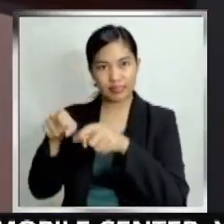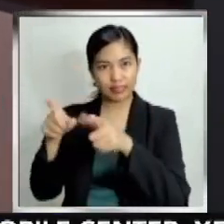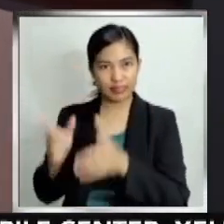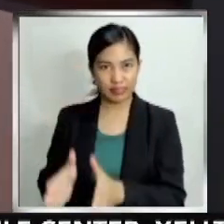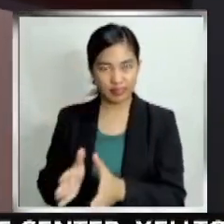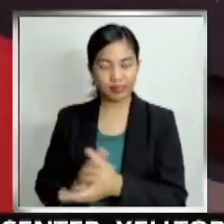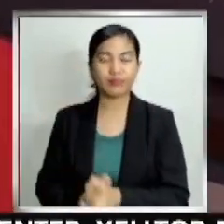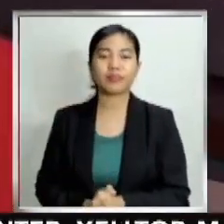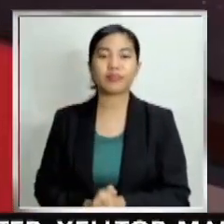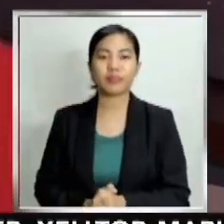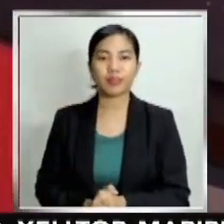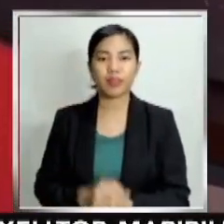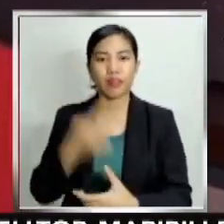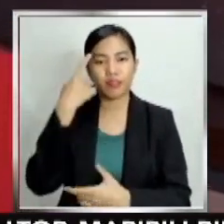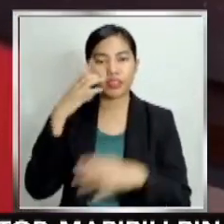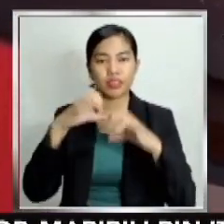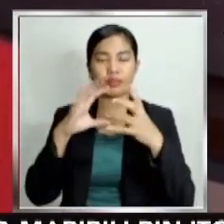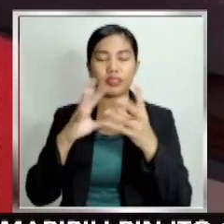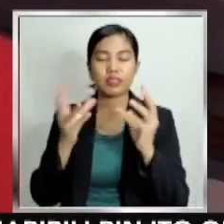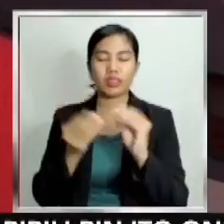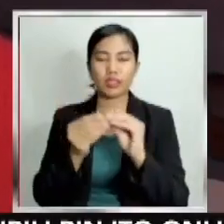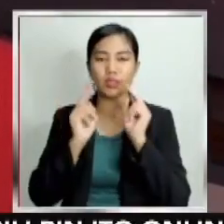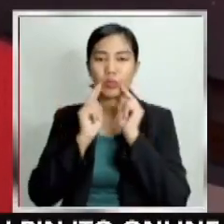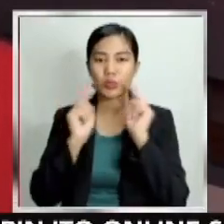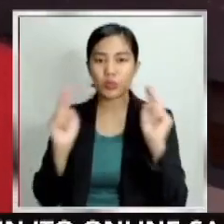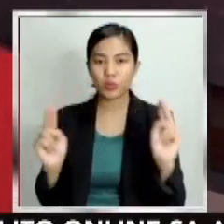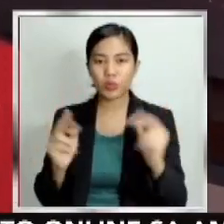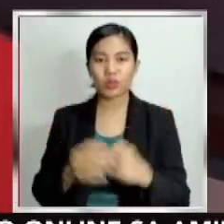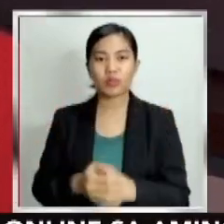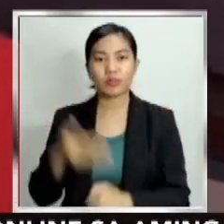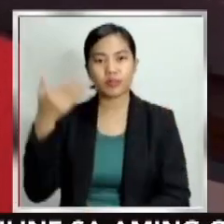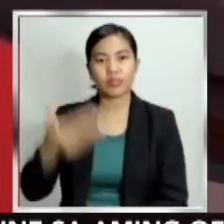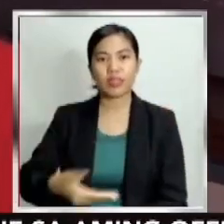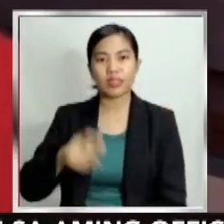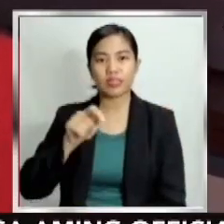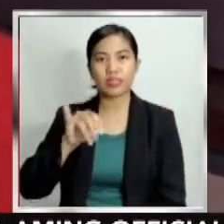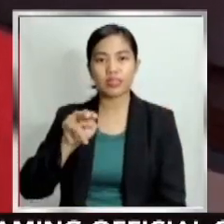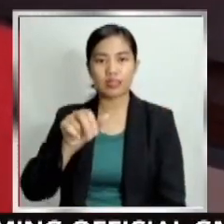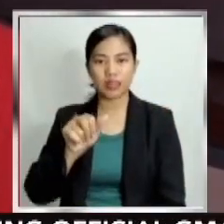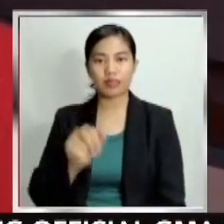Integrated News, Tina Panganiban Perez, nakatutok 24 oras.